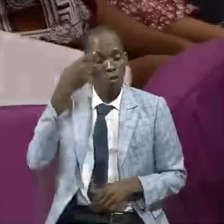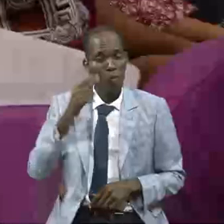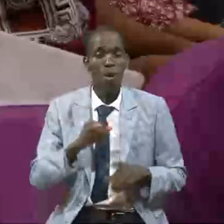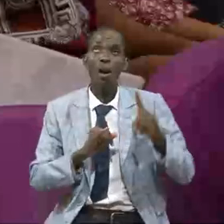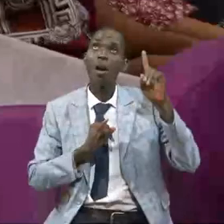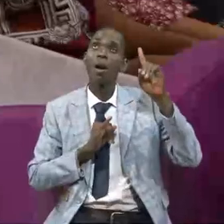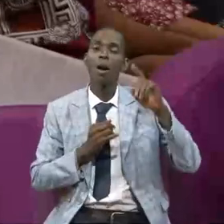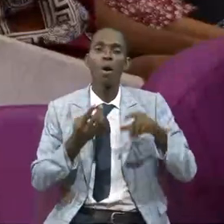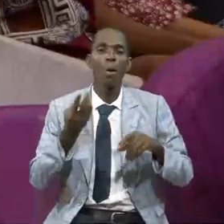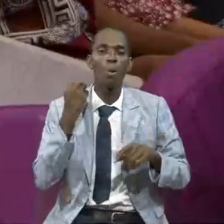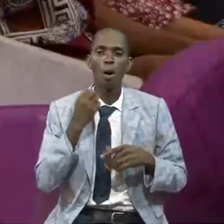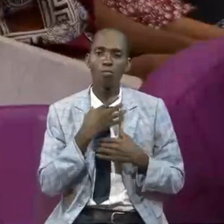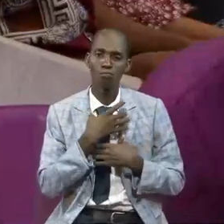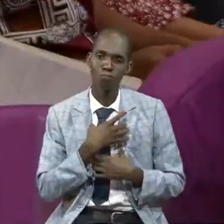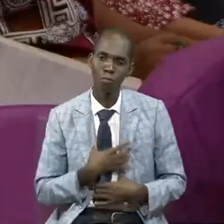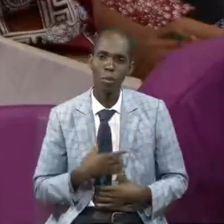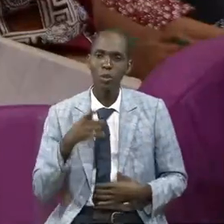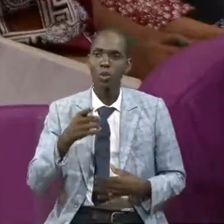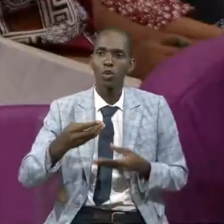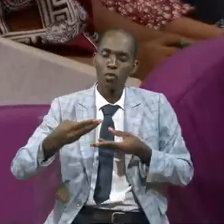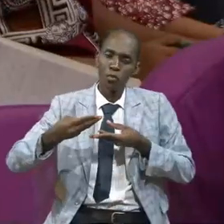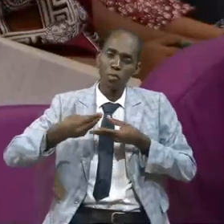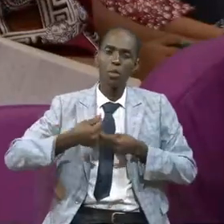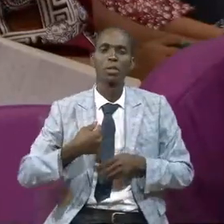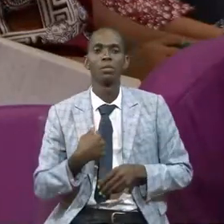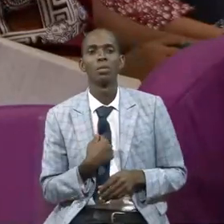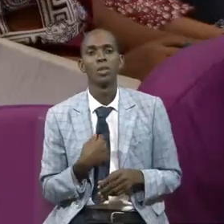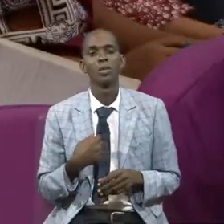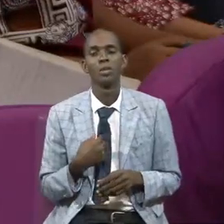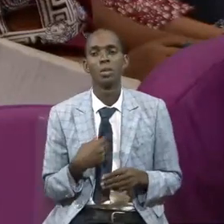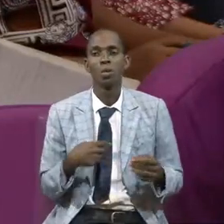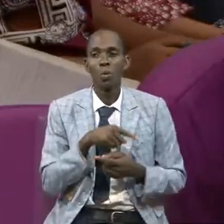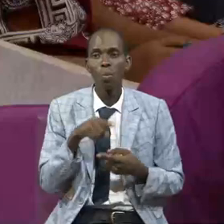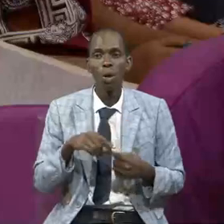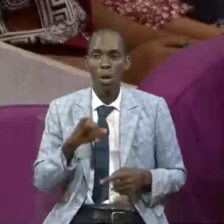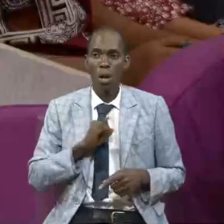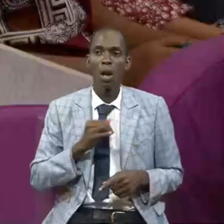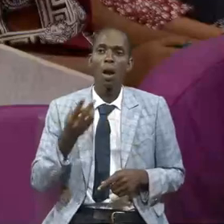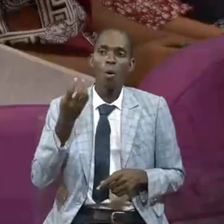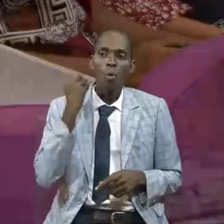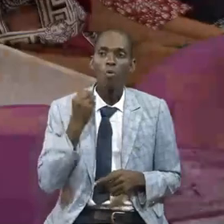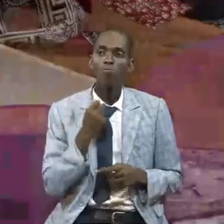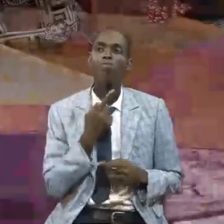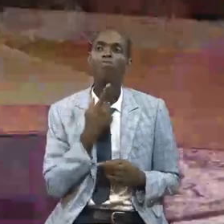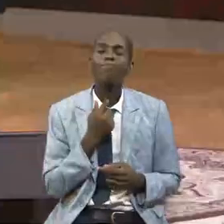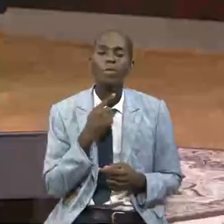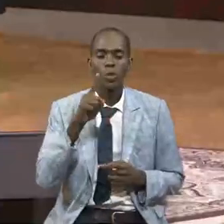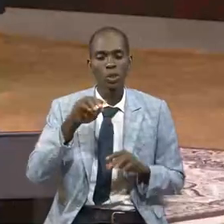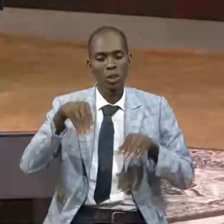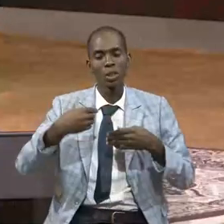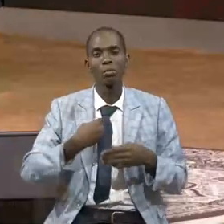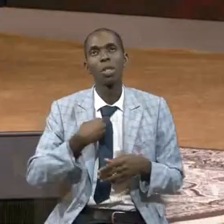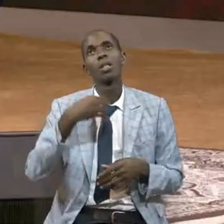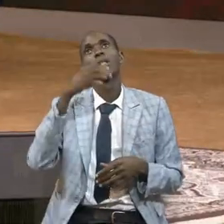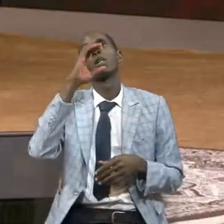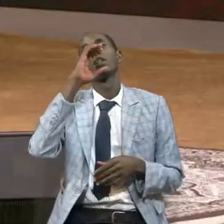elle dit que car j'ai faim, vous m'avez donné à manger. J'ai eu soif, vous m'avez donné à